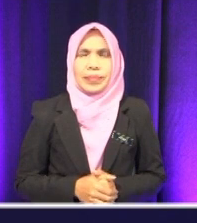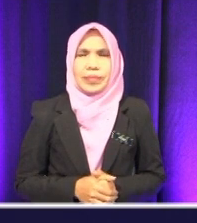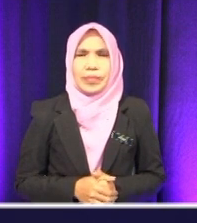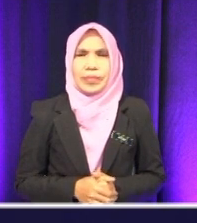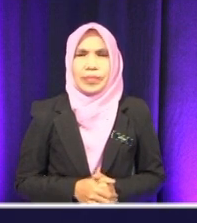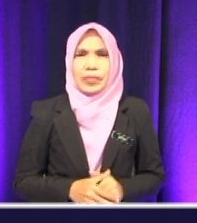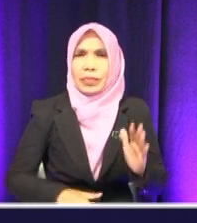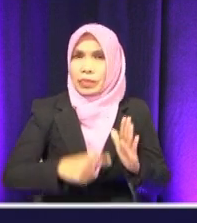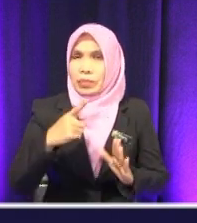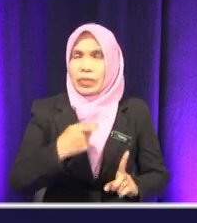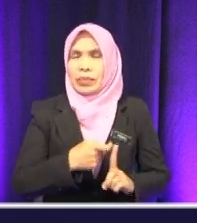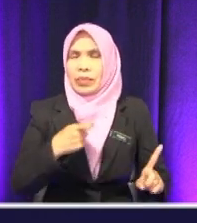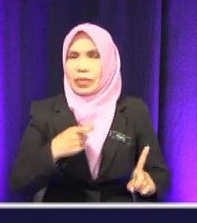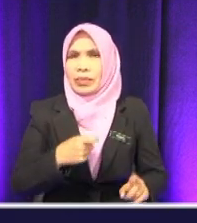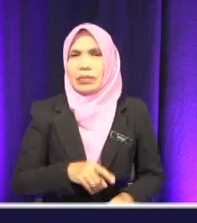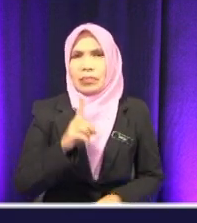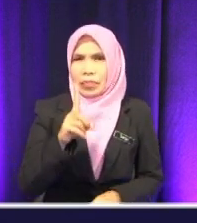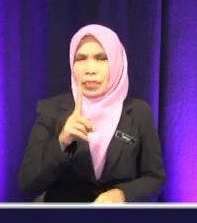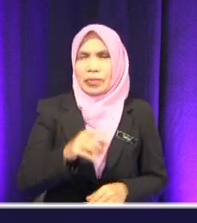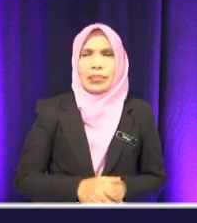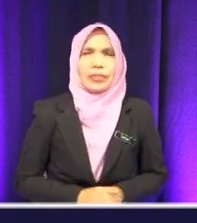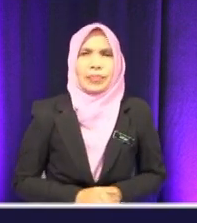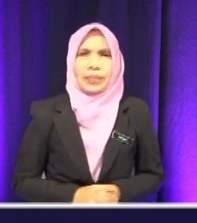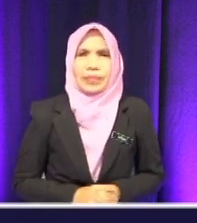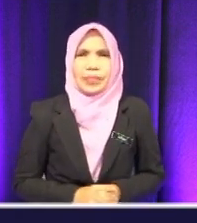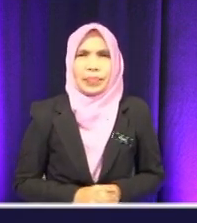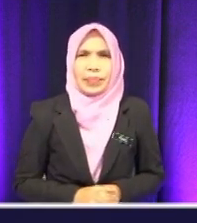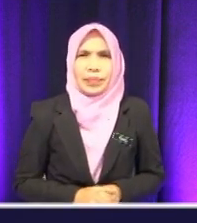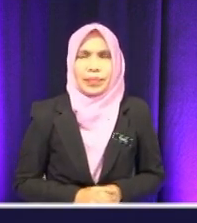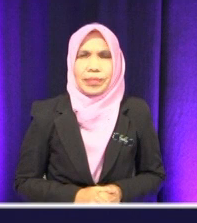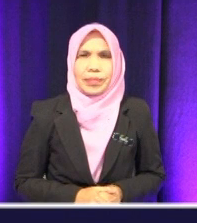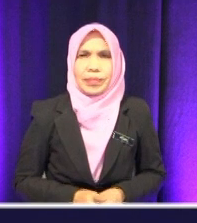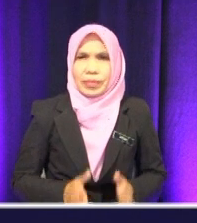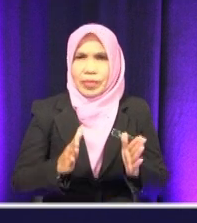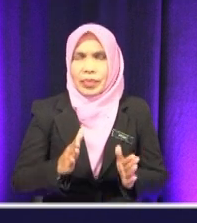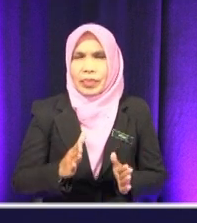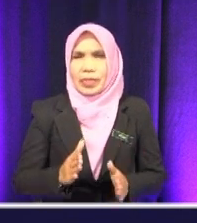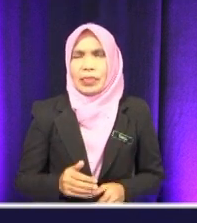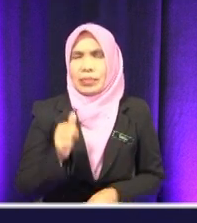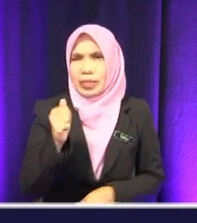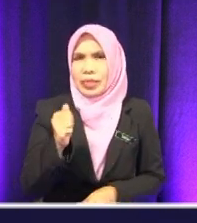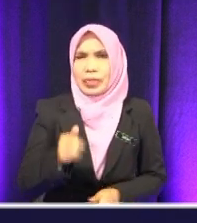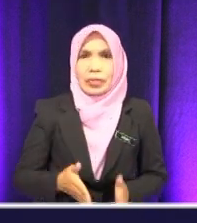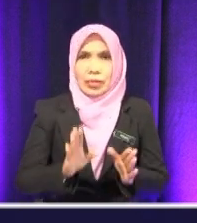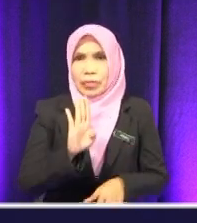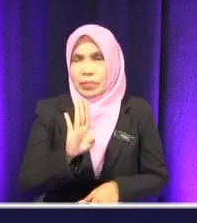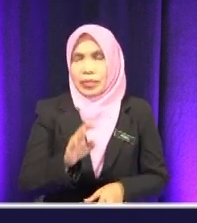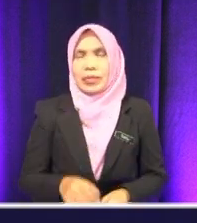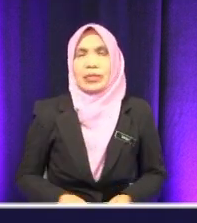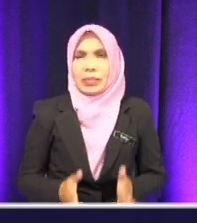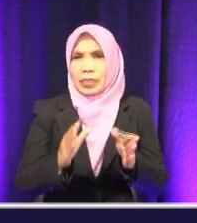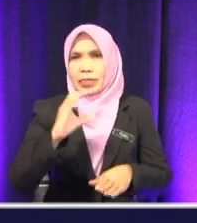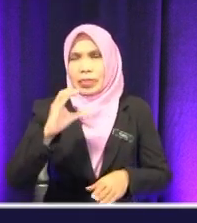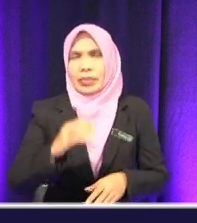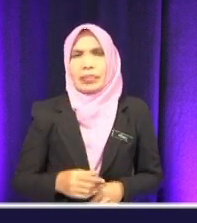itu bukan beberapa jadi nyata kayak beberapa pilihan Jalan e Jalan B Jalan si oke oke itu